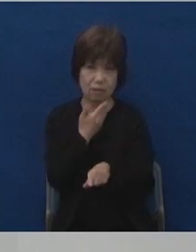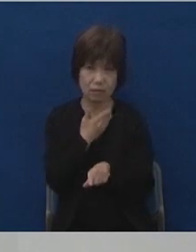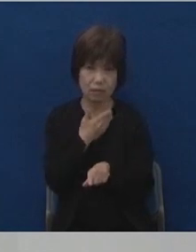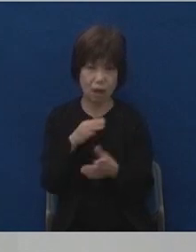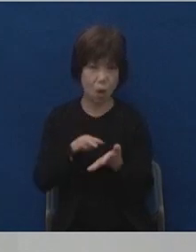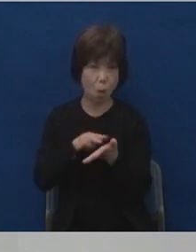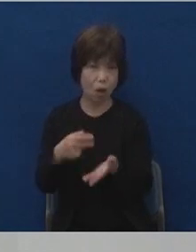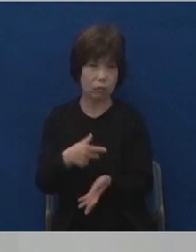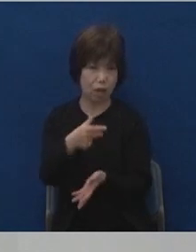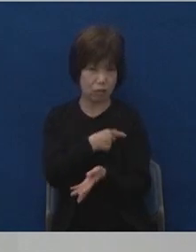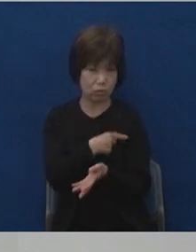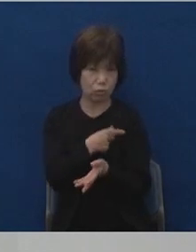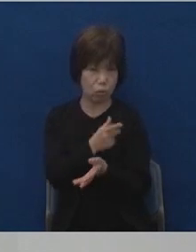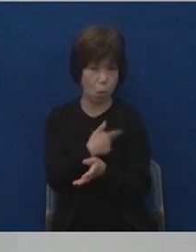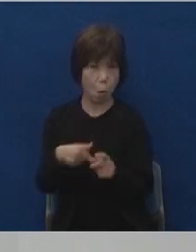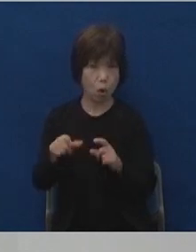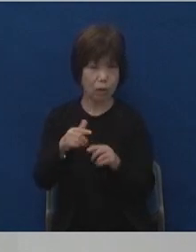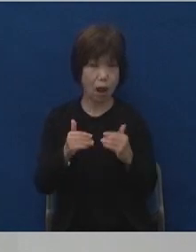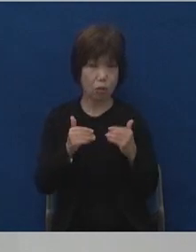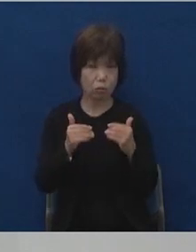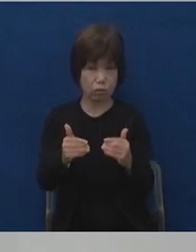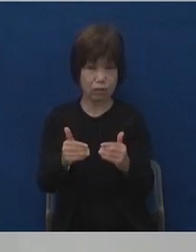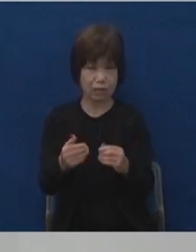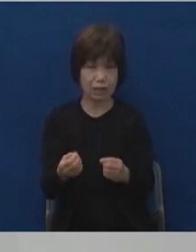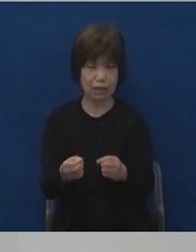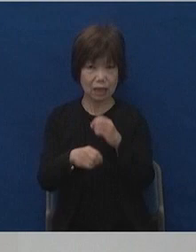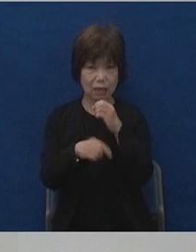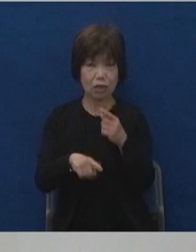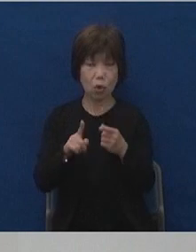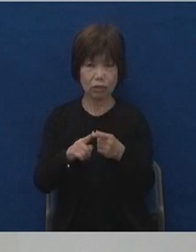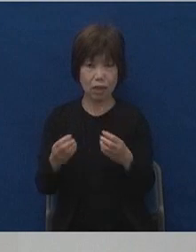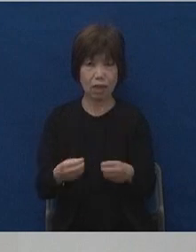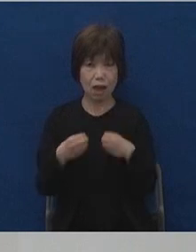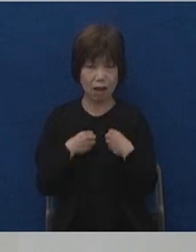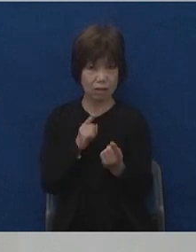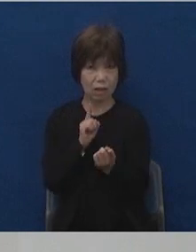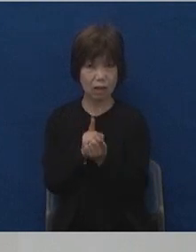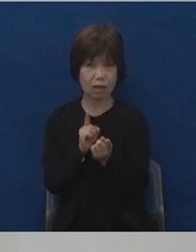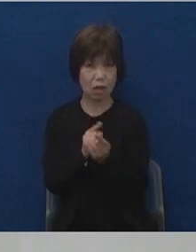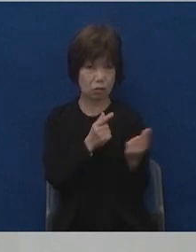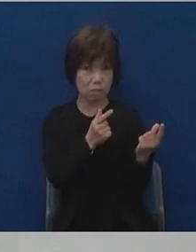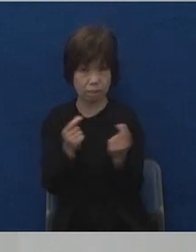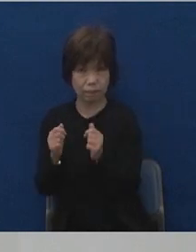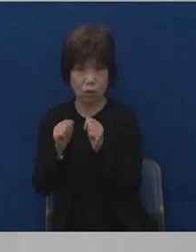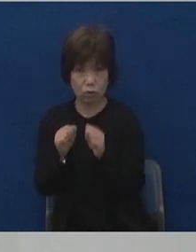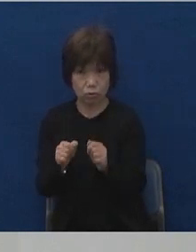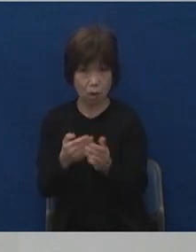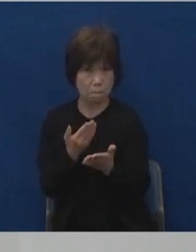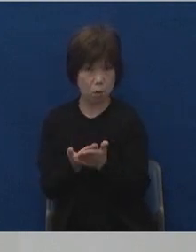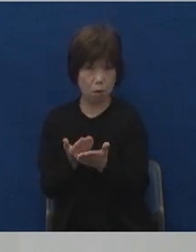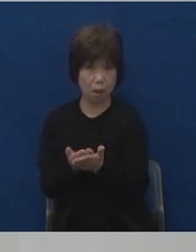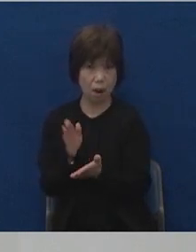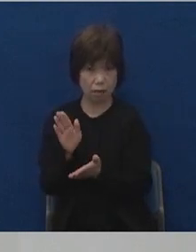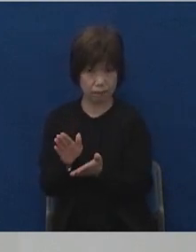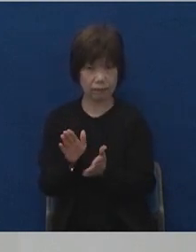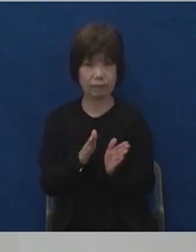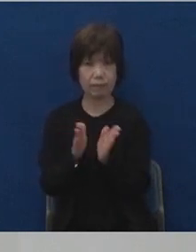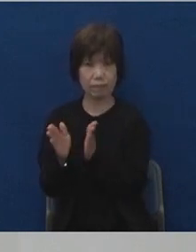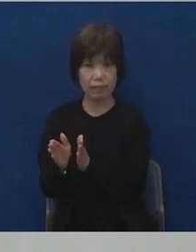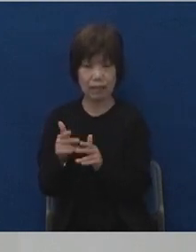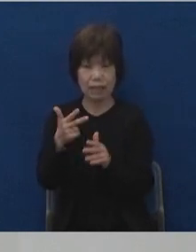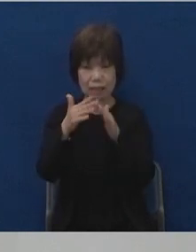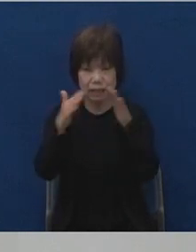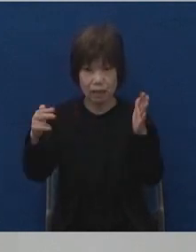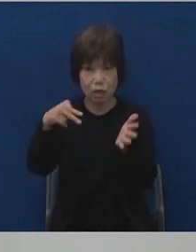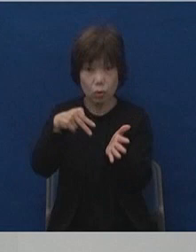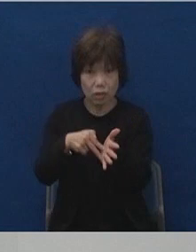る推進や基本的な感染対策の徹底などが求められているところであります。京都市会といたし